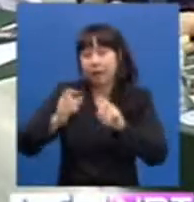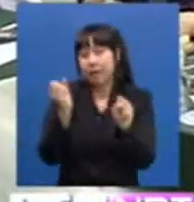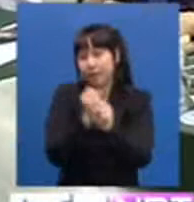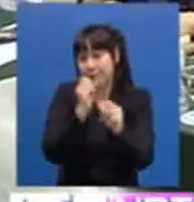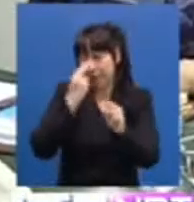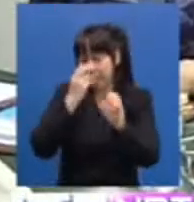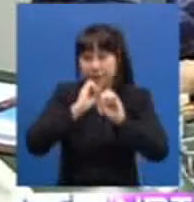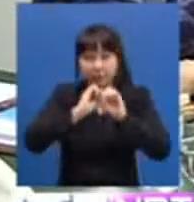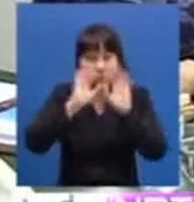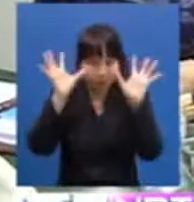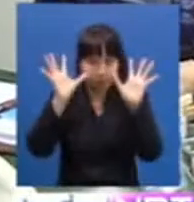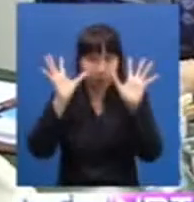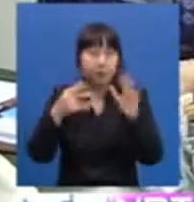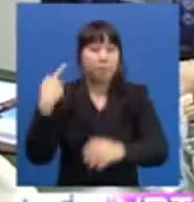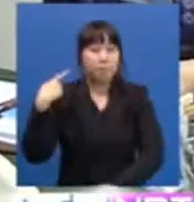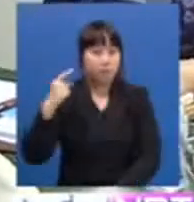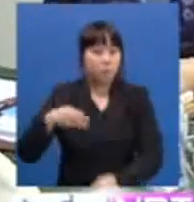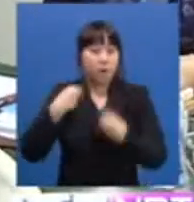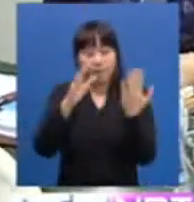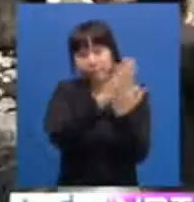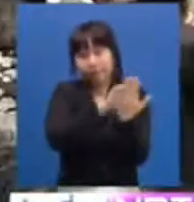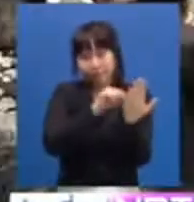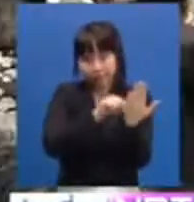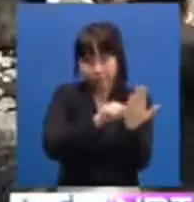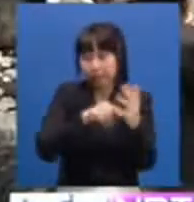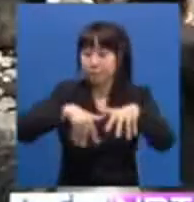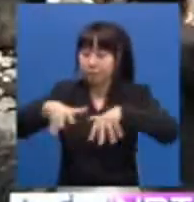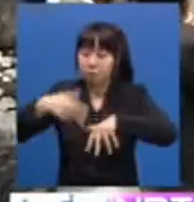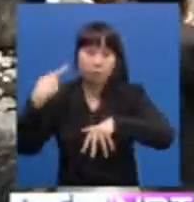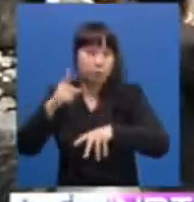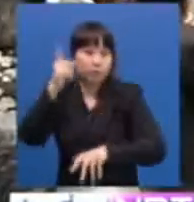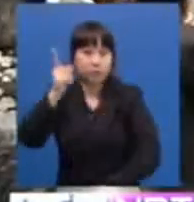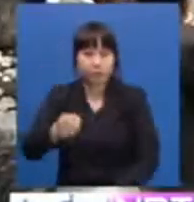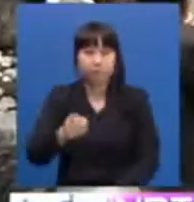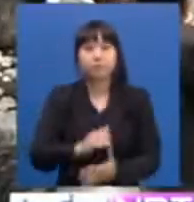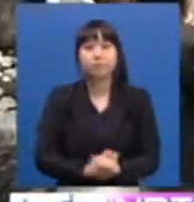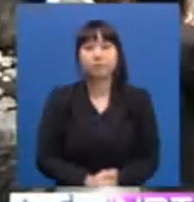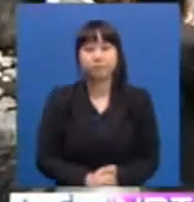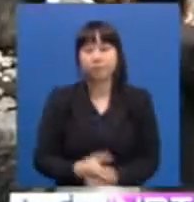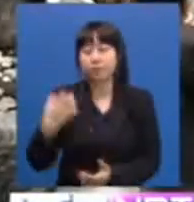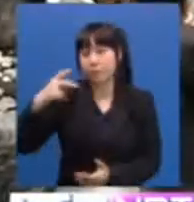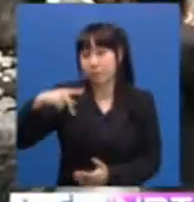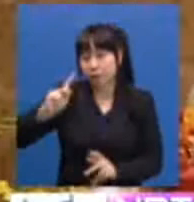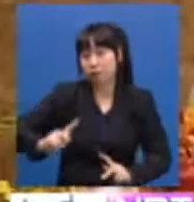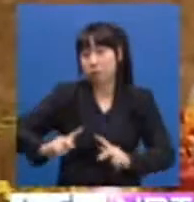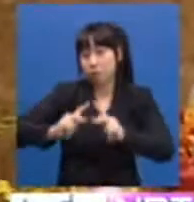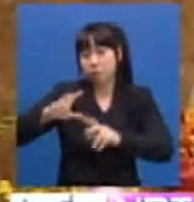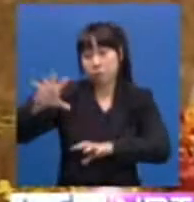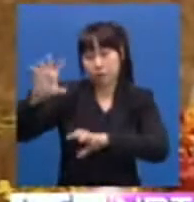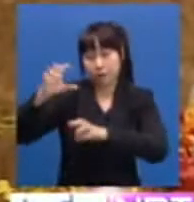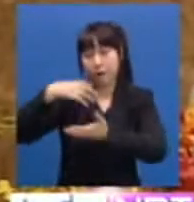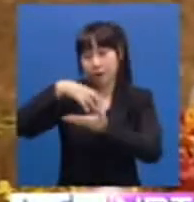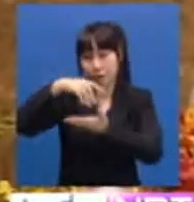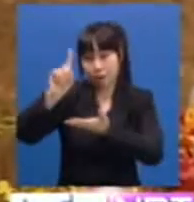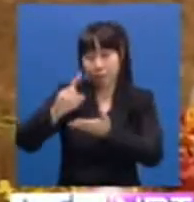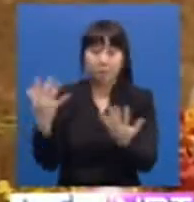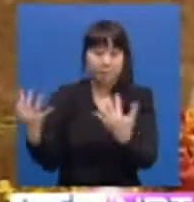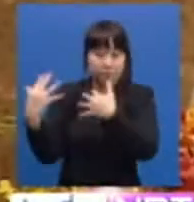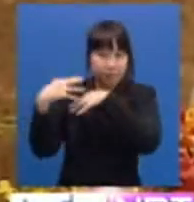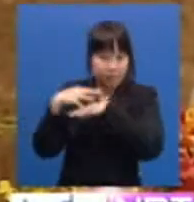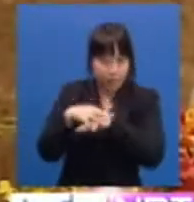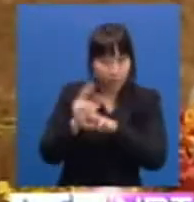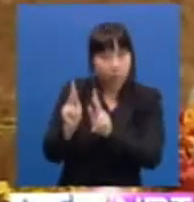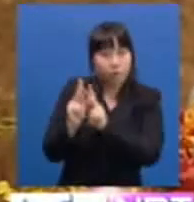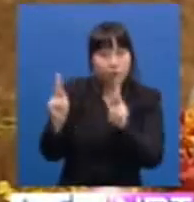เป็นรูปธรรมเพื่อประโยชน์ของประเทศและประชาชนอย่างแท้จริงปลัดกระทรวงมหาดไทยกล่าวด้วยว่าได้รับการประสานงานจาก